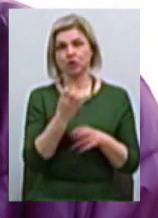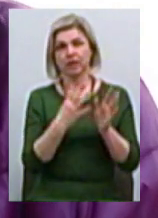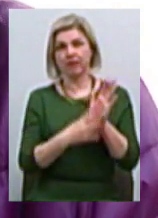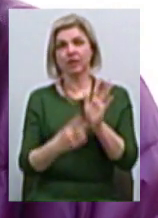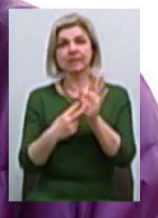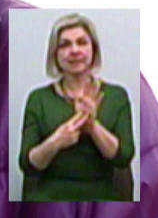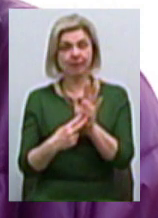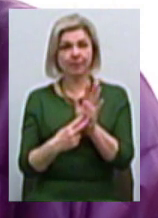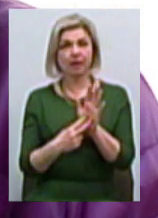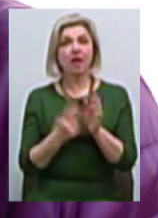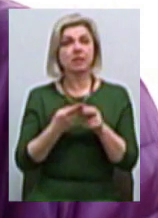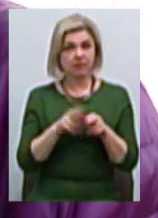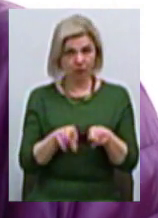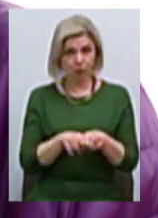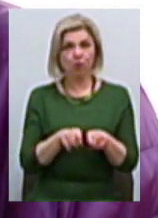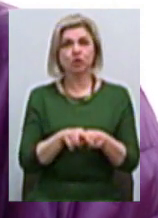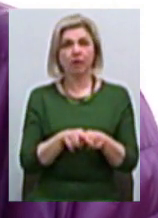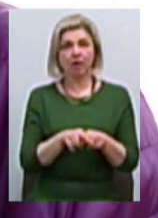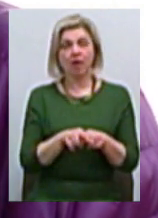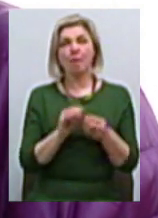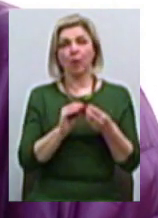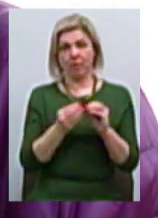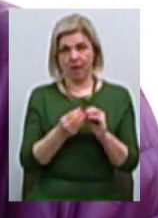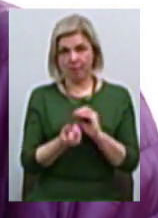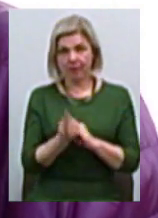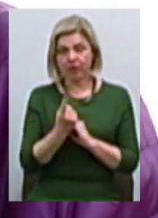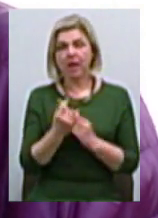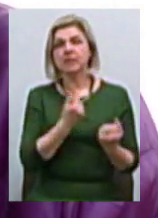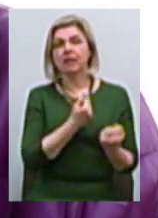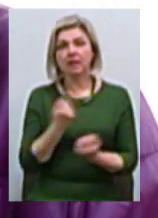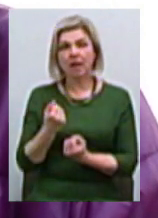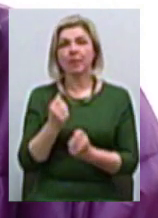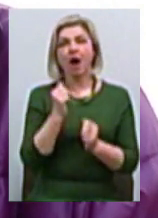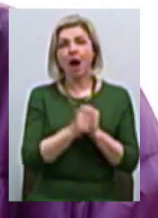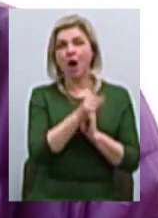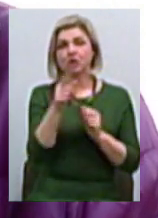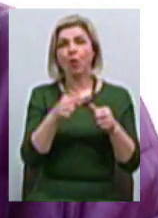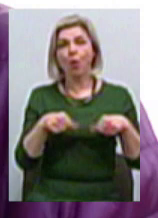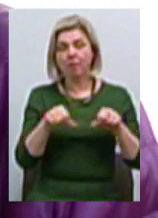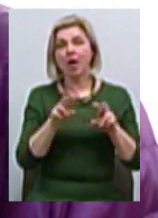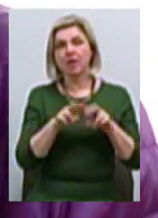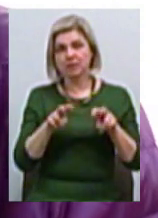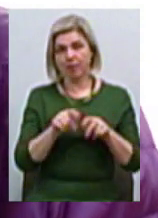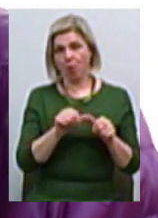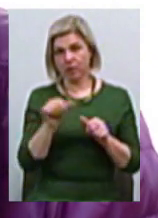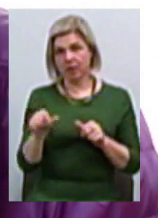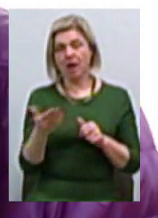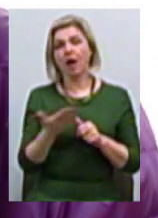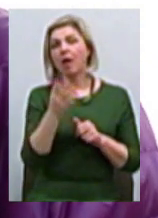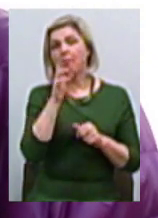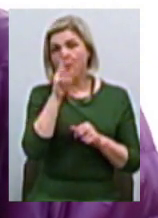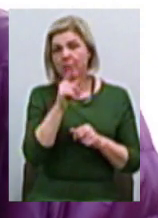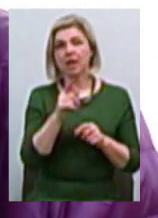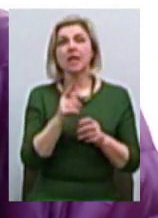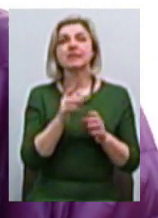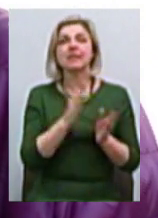497. Це теж викликає проблеми, затримки, і з кожною комісією ми розбираємося окремо, які помилки виявила